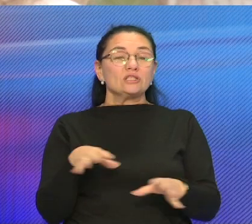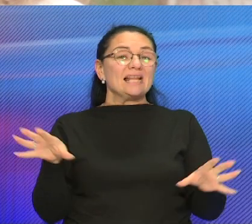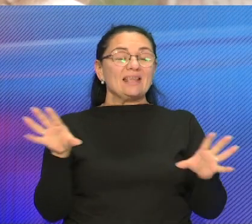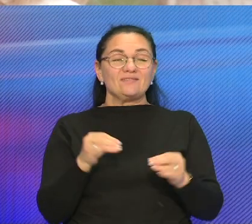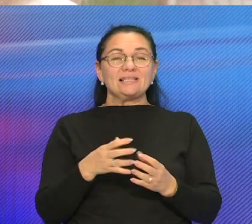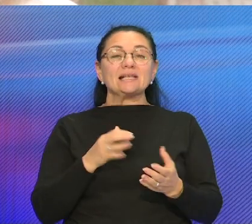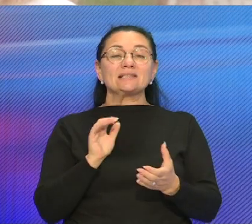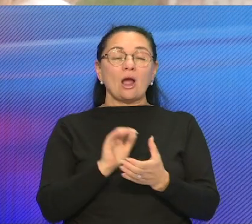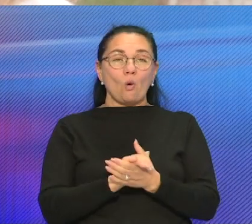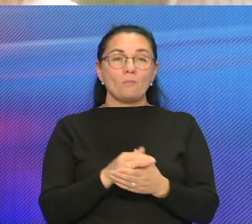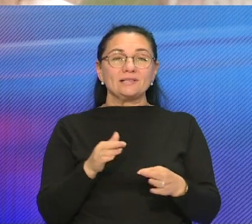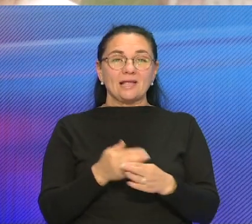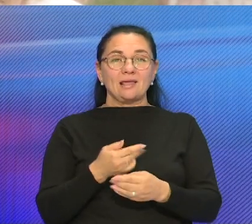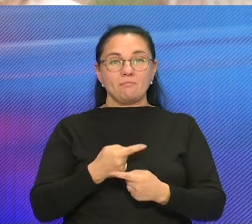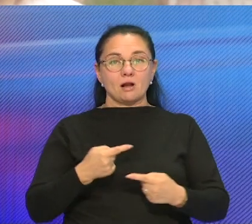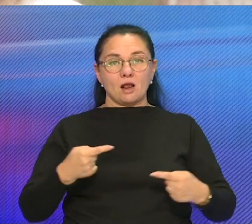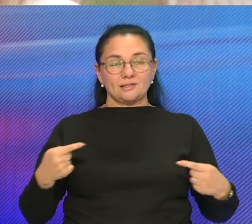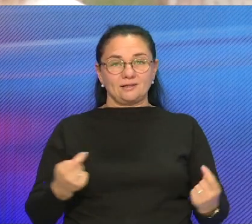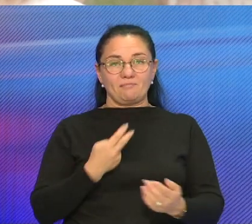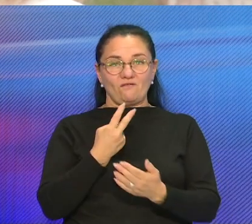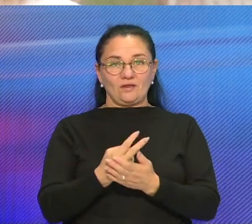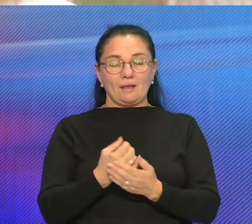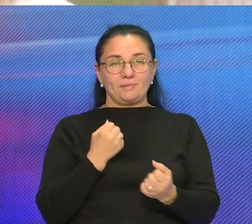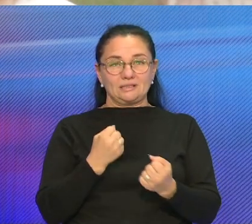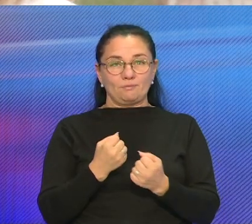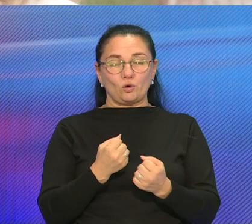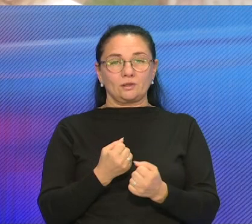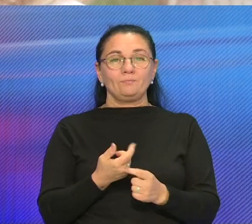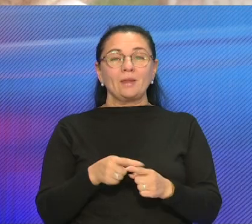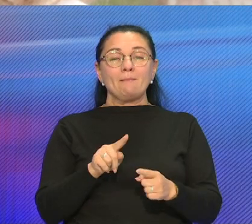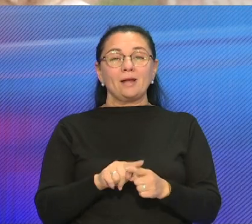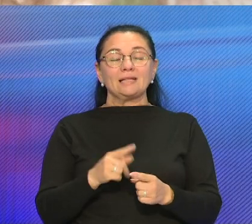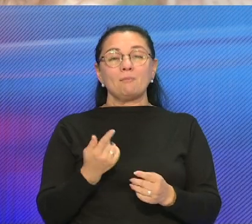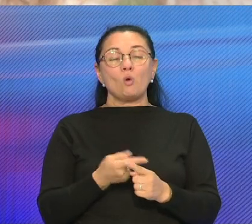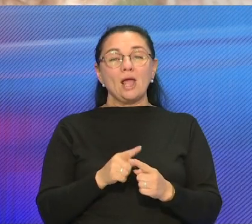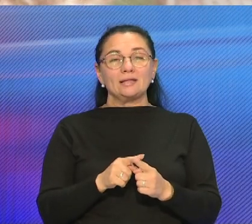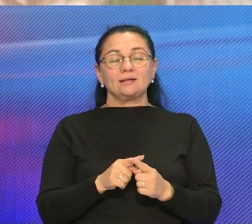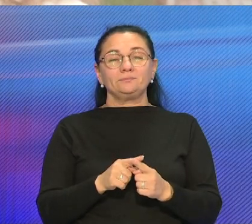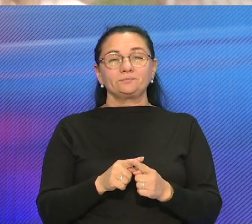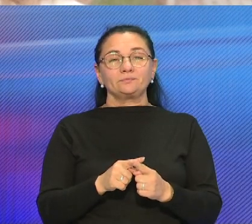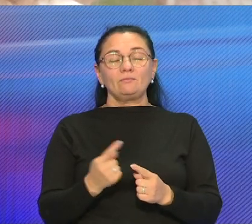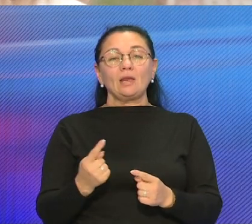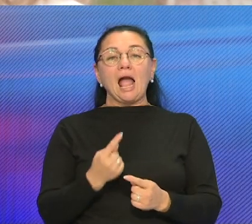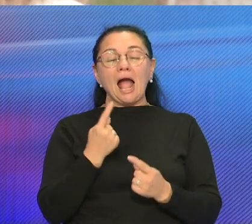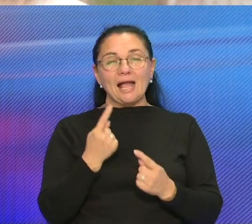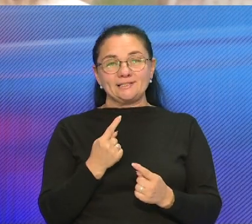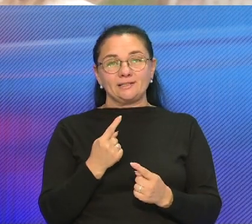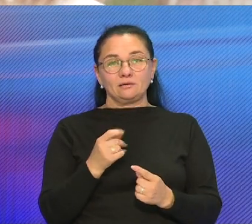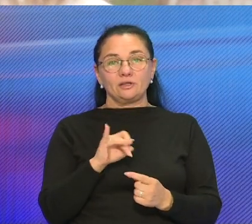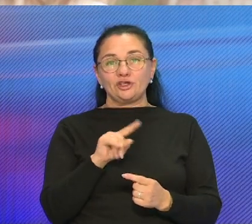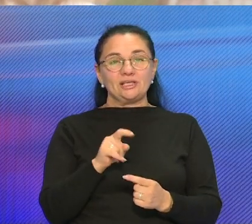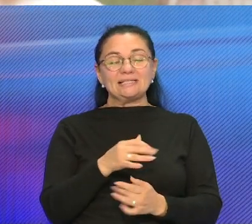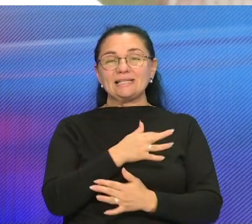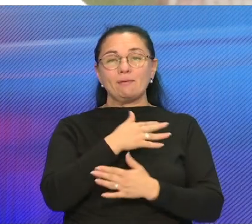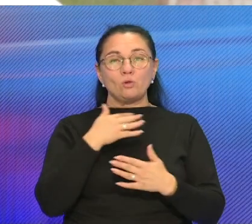этими видами спорта, и мы не пробовали обучать их этим видам спорта. Поэтому это один, я бы сказала, из многих видов спорта. Просто в